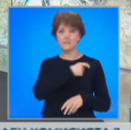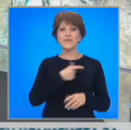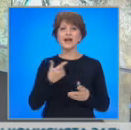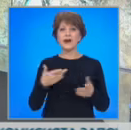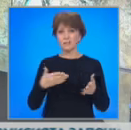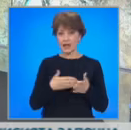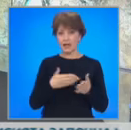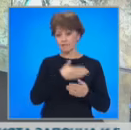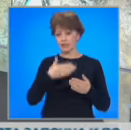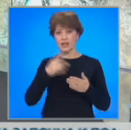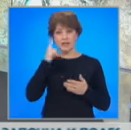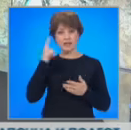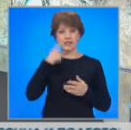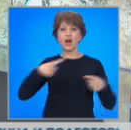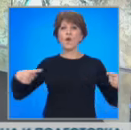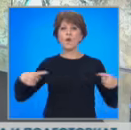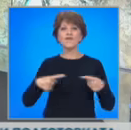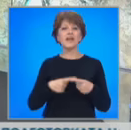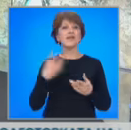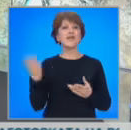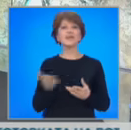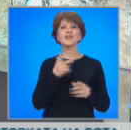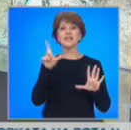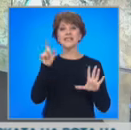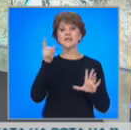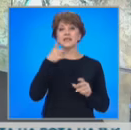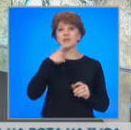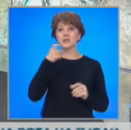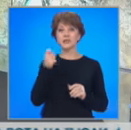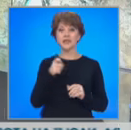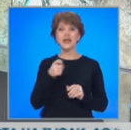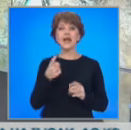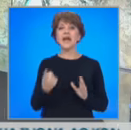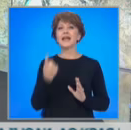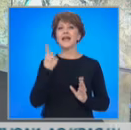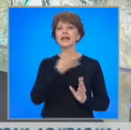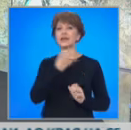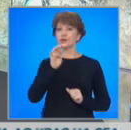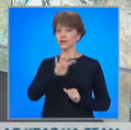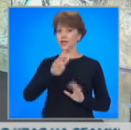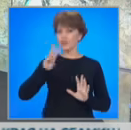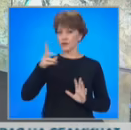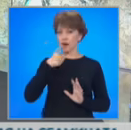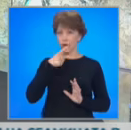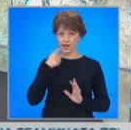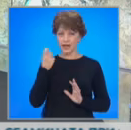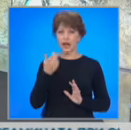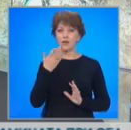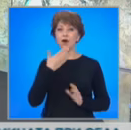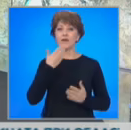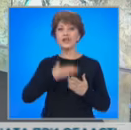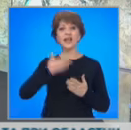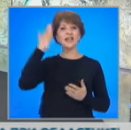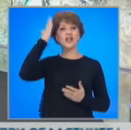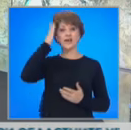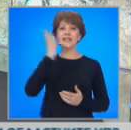дни, конфликтът тлее повече от 70 години. Две са ключовите дати – 1948, когато е обявена